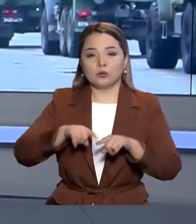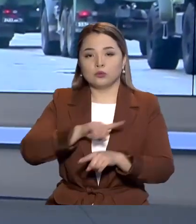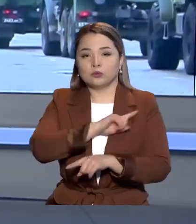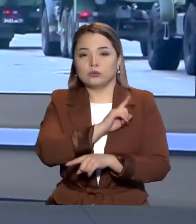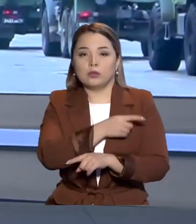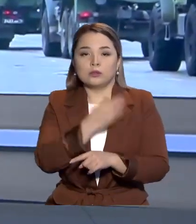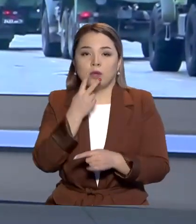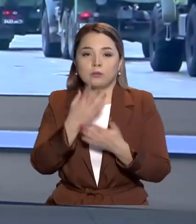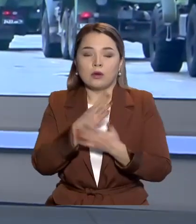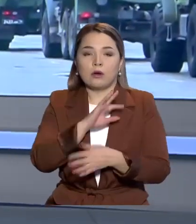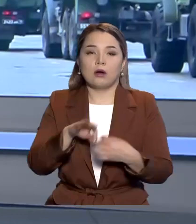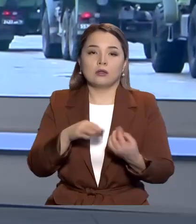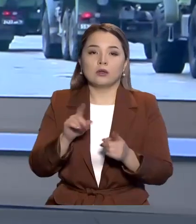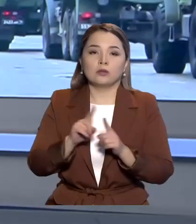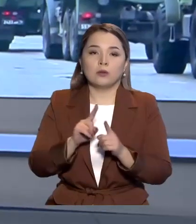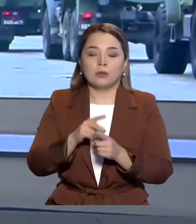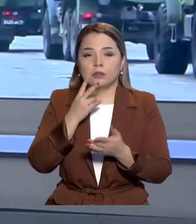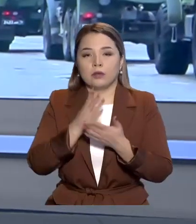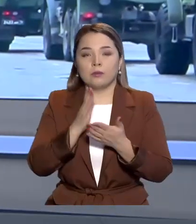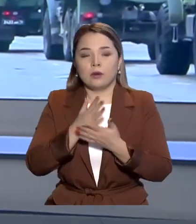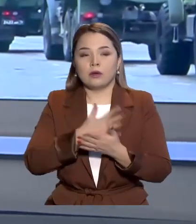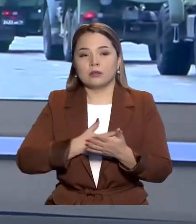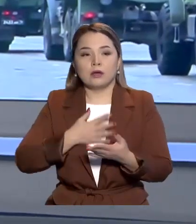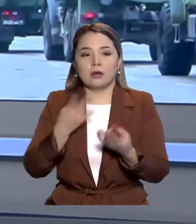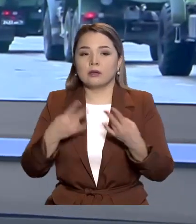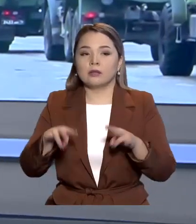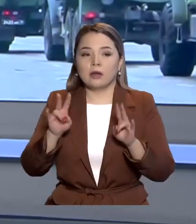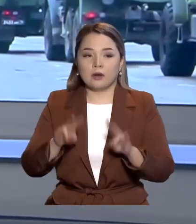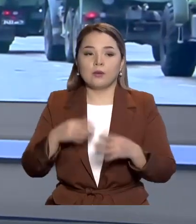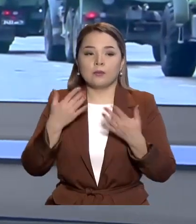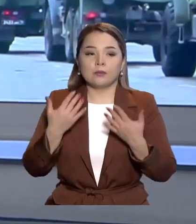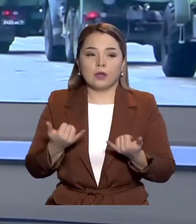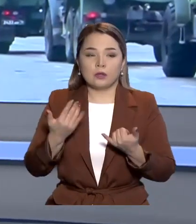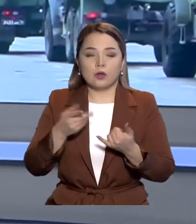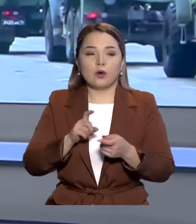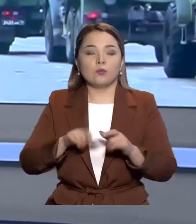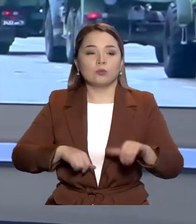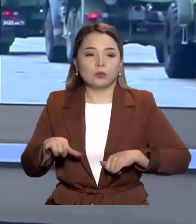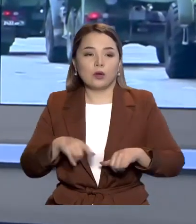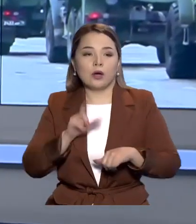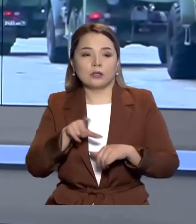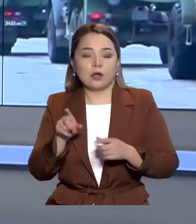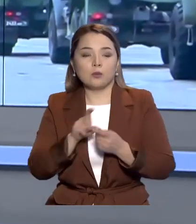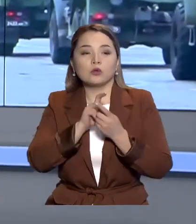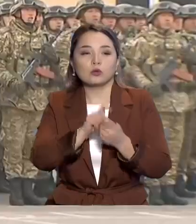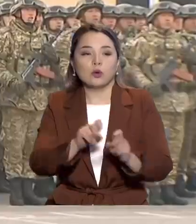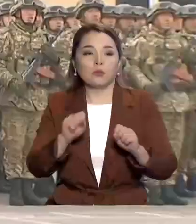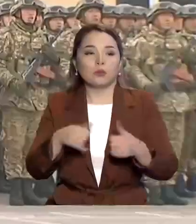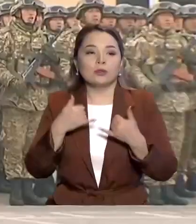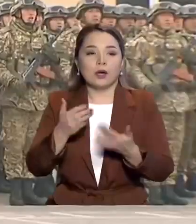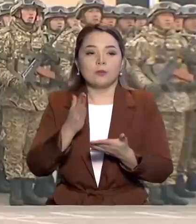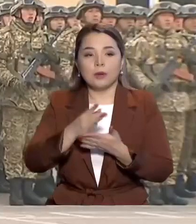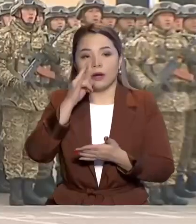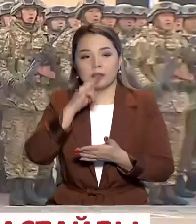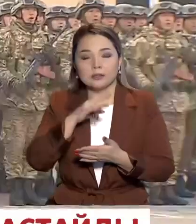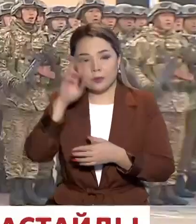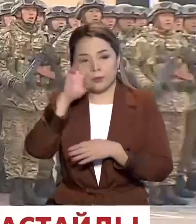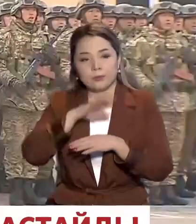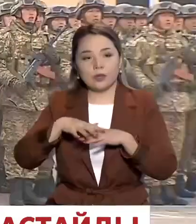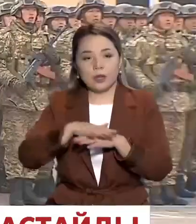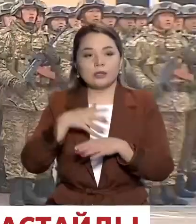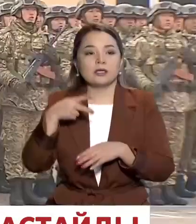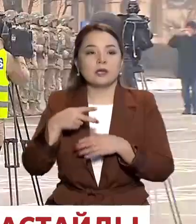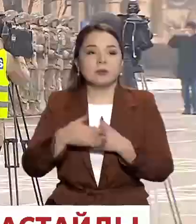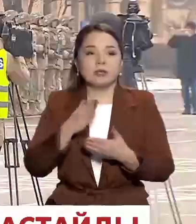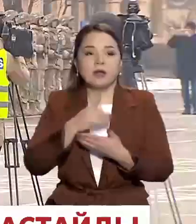құрылымдарына артық шепке алаңдамай бұзақылармен күресуге мүмкіндік жасады. Жалпы Қазақстанға 5 елден